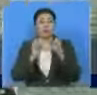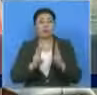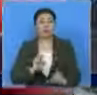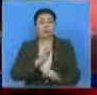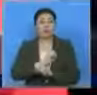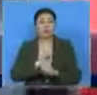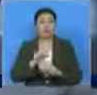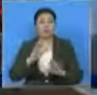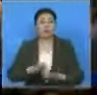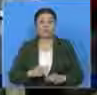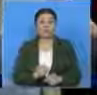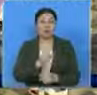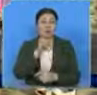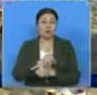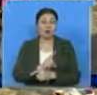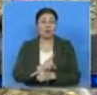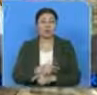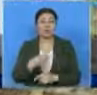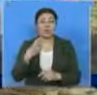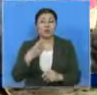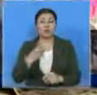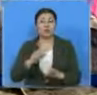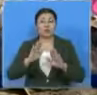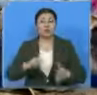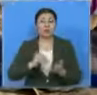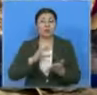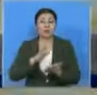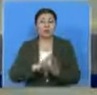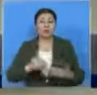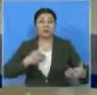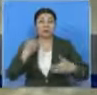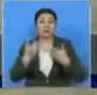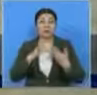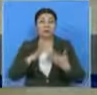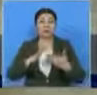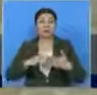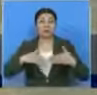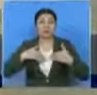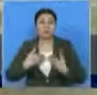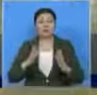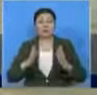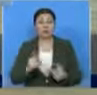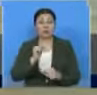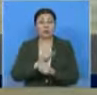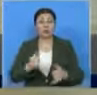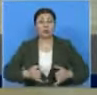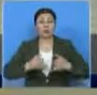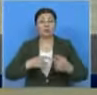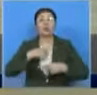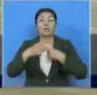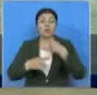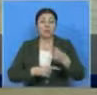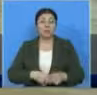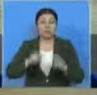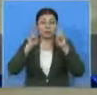өңірде қауіпті әрі тыйым салынған 200-дей орын тіркелген. Суға шомылу кезінде орны толмас қайғыға душар болмас үшін мына ережені есте